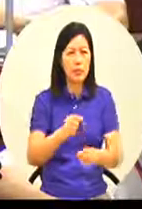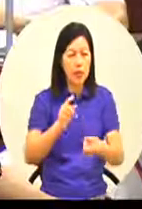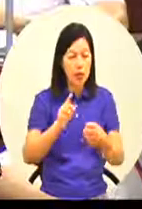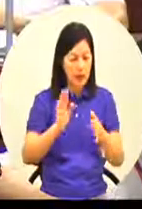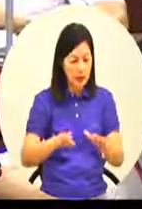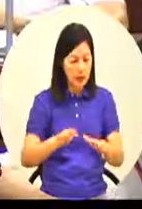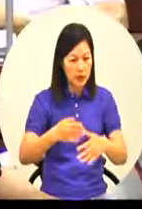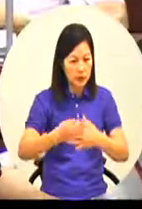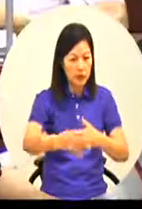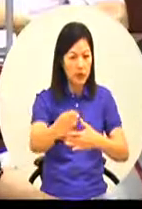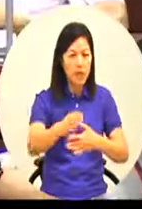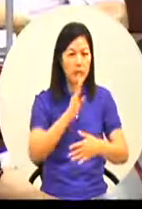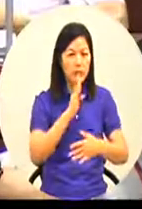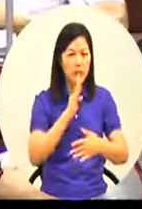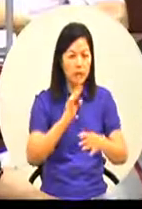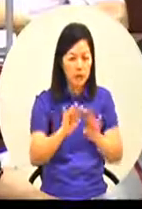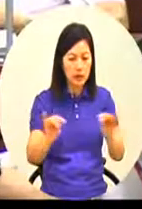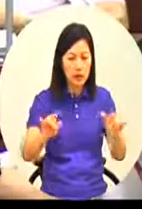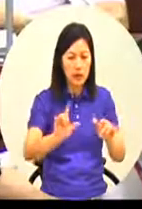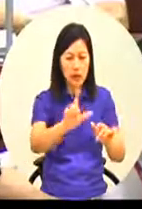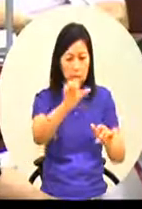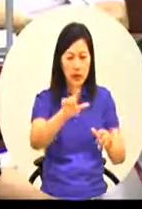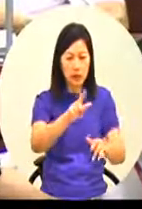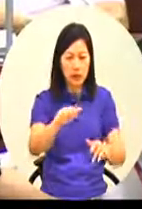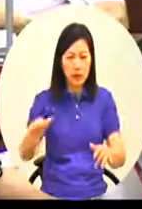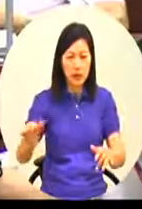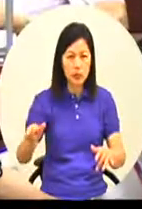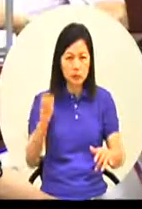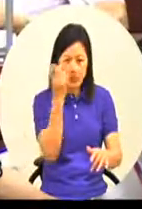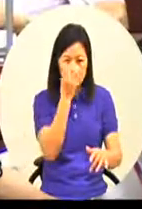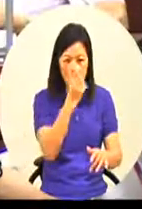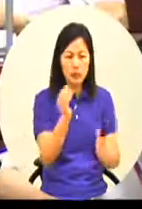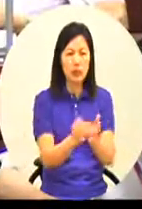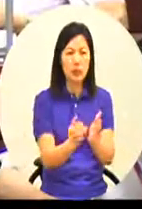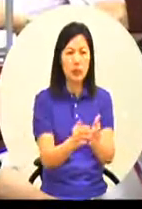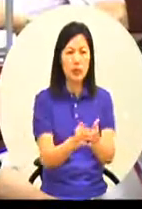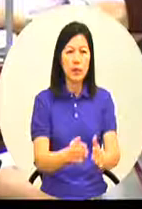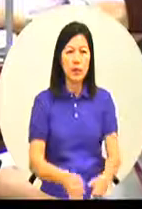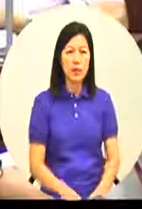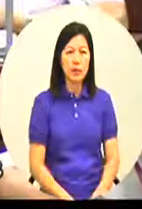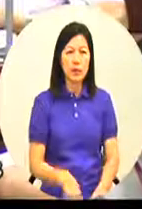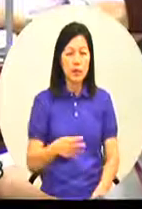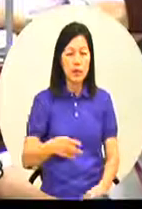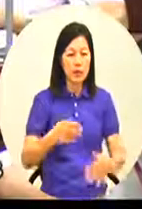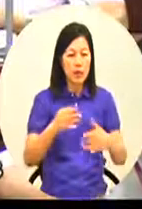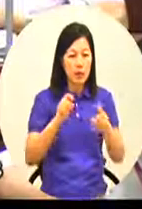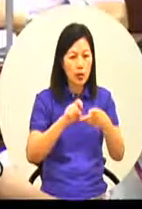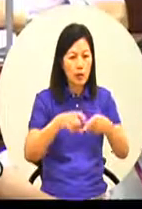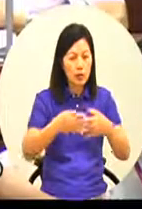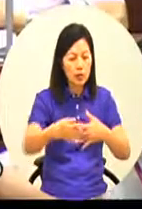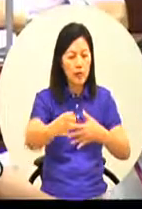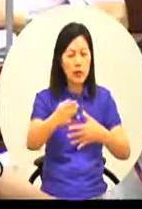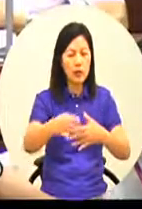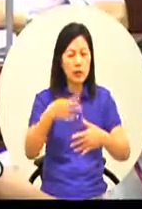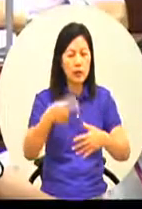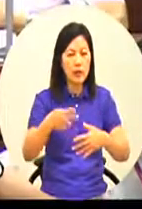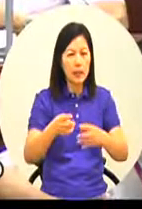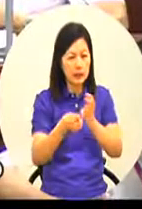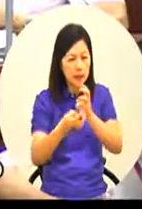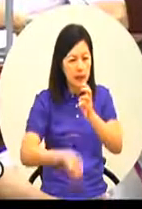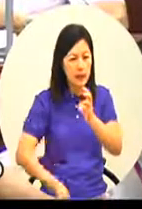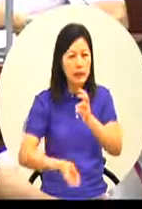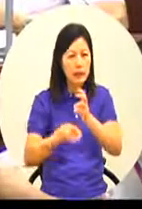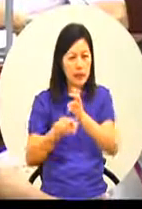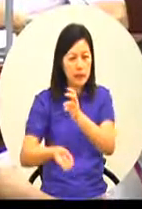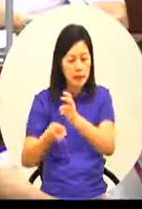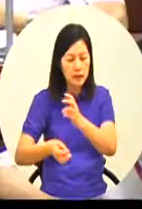度就是有一些第三物都已经查估完毕了哈，那工程的部分也已经进入细部的一个